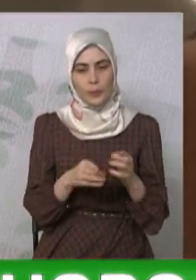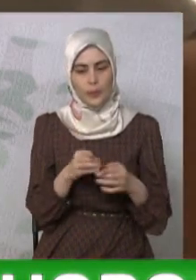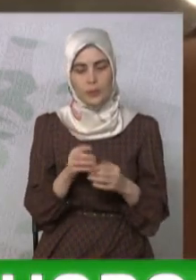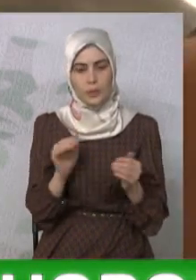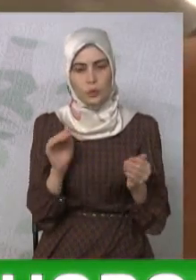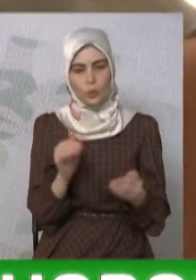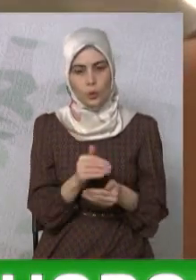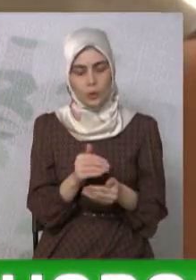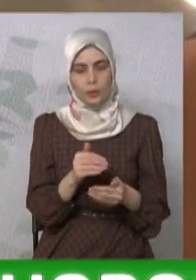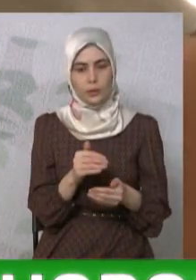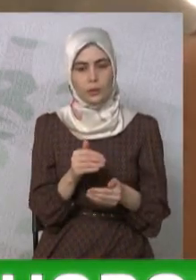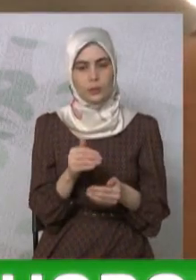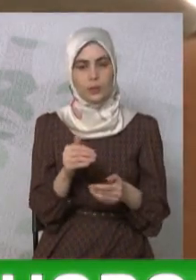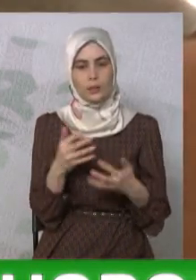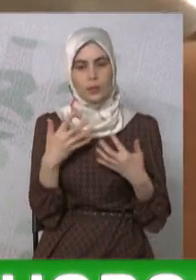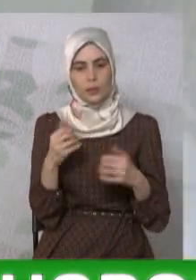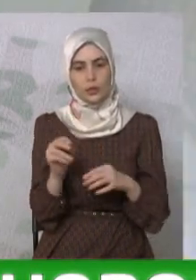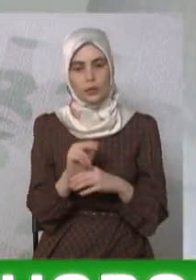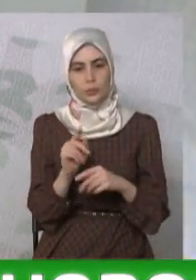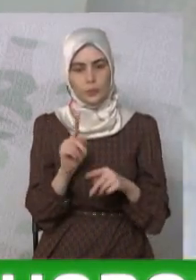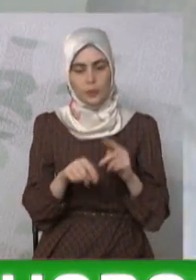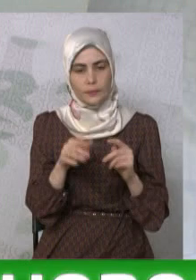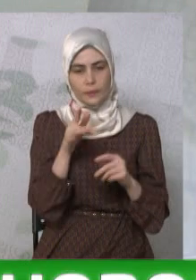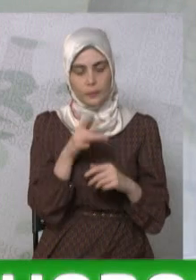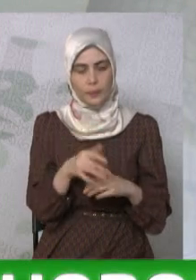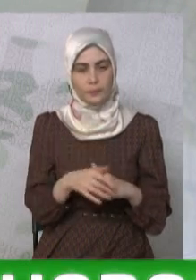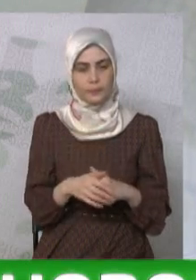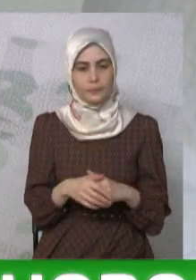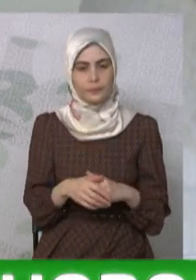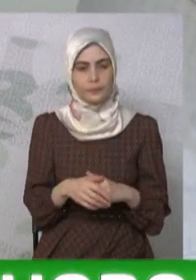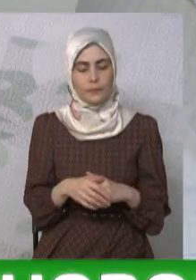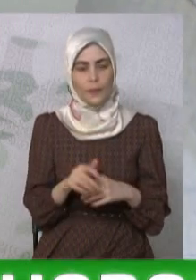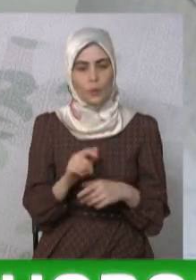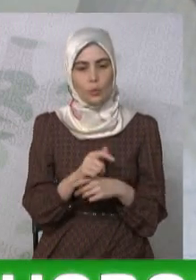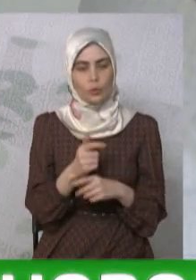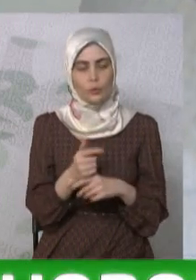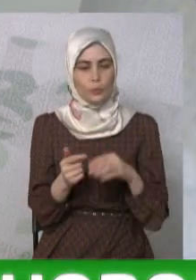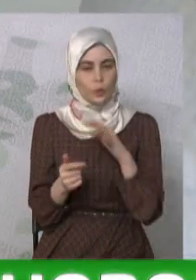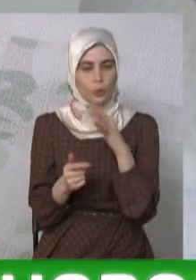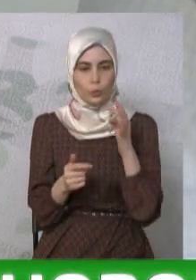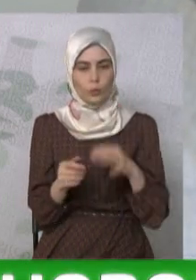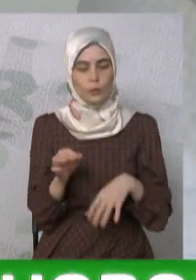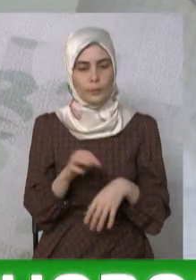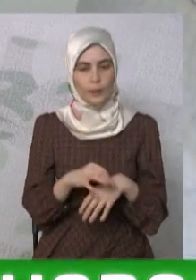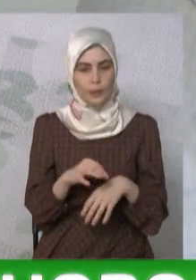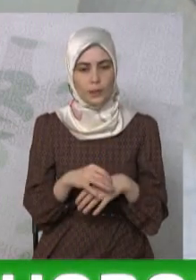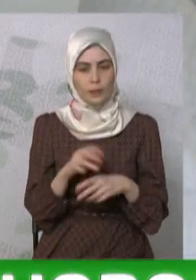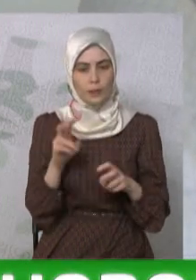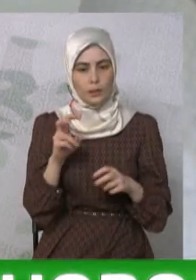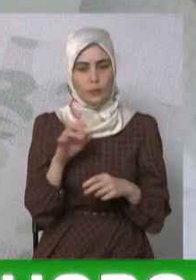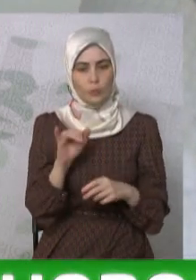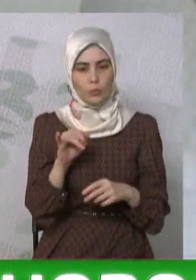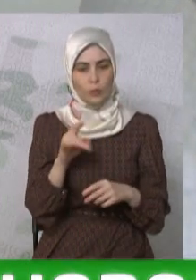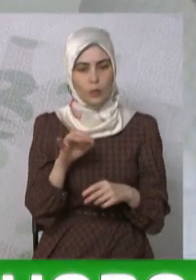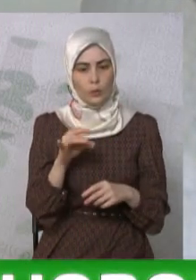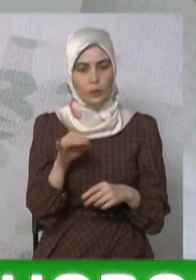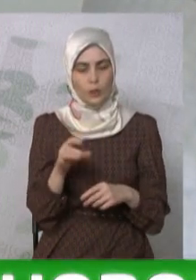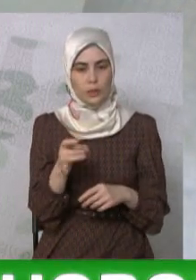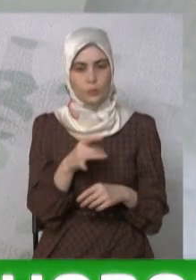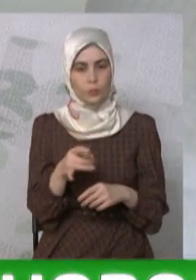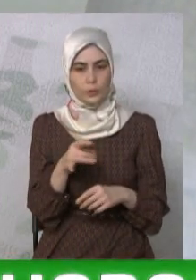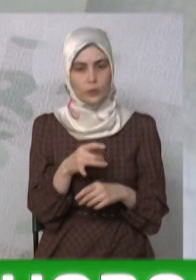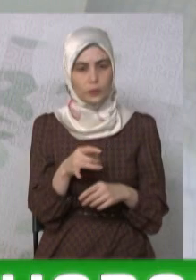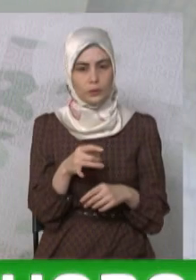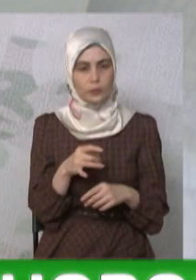сократить и период восстановления больных. Очень много больных урологических. Вообще наша республика, она